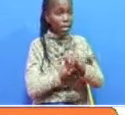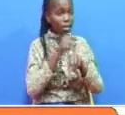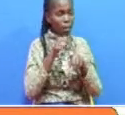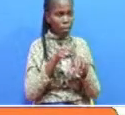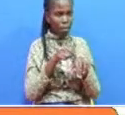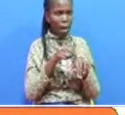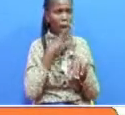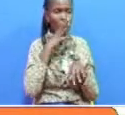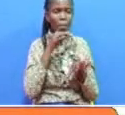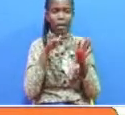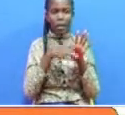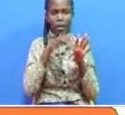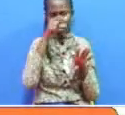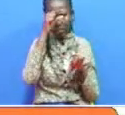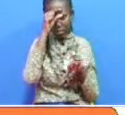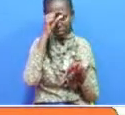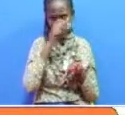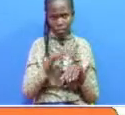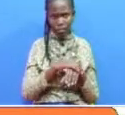mchana na amekuwa ndani ya serikali.